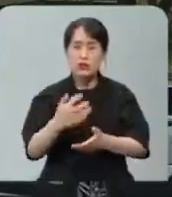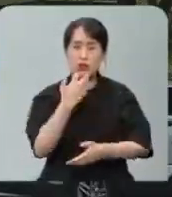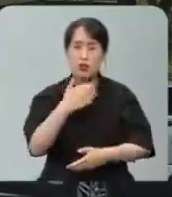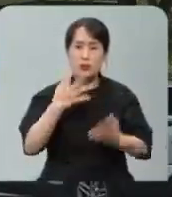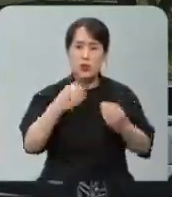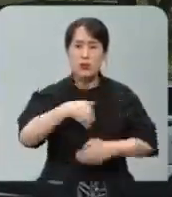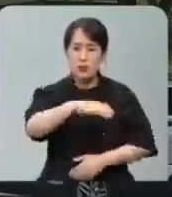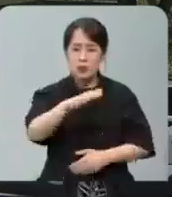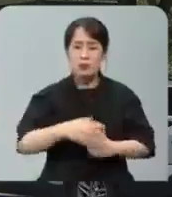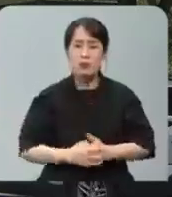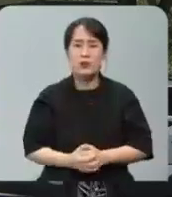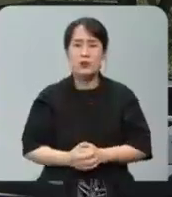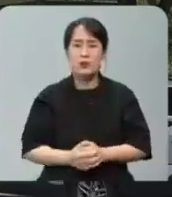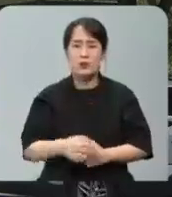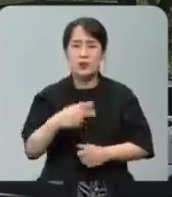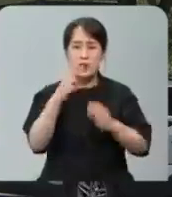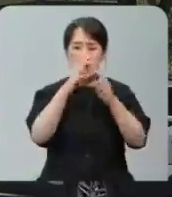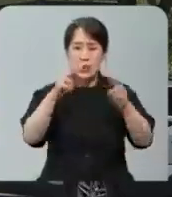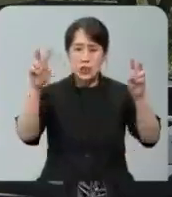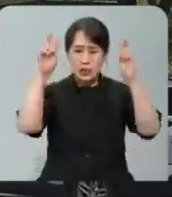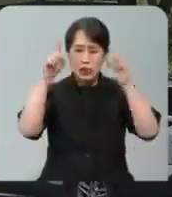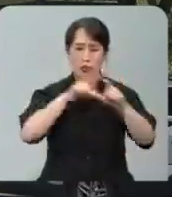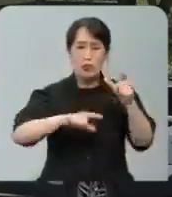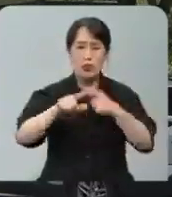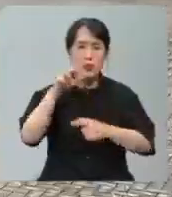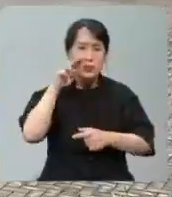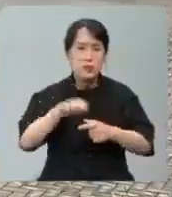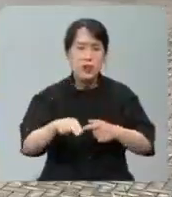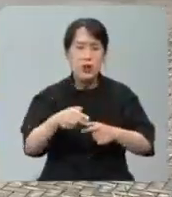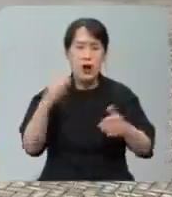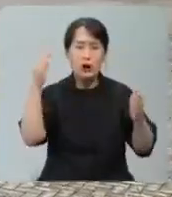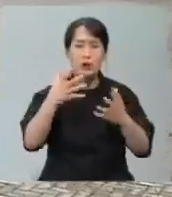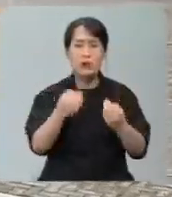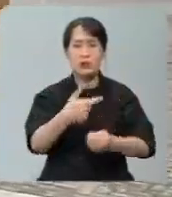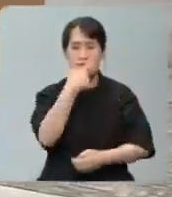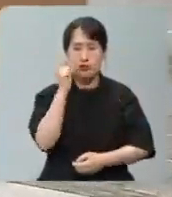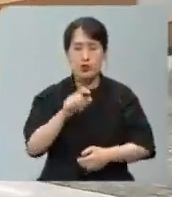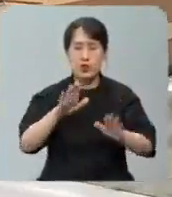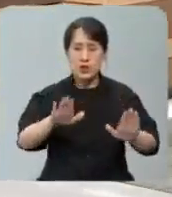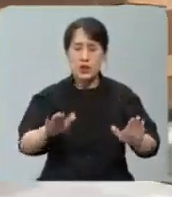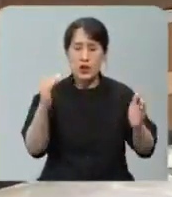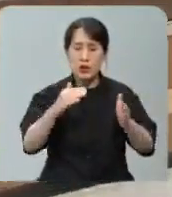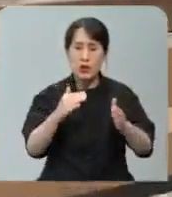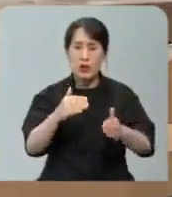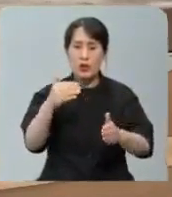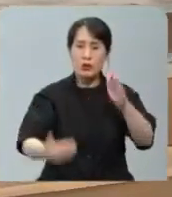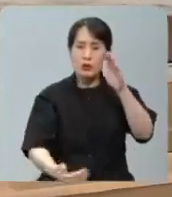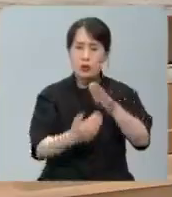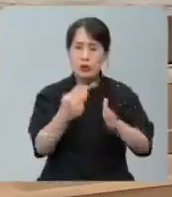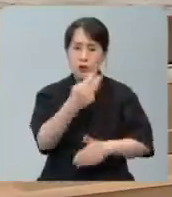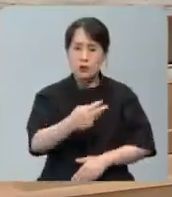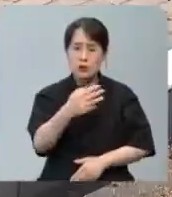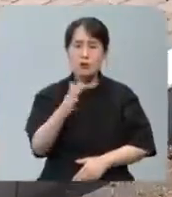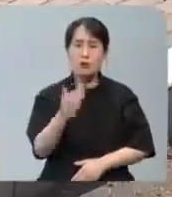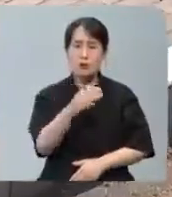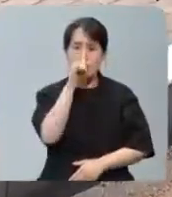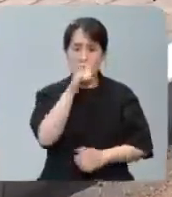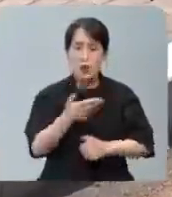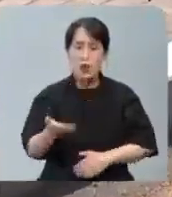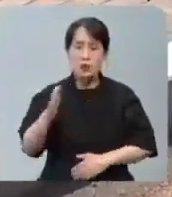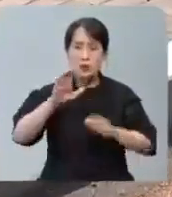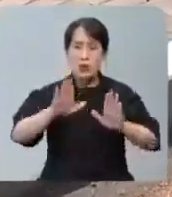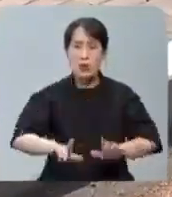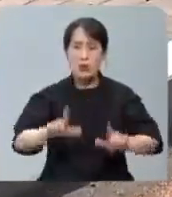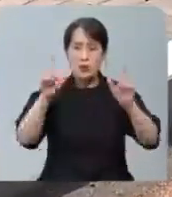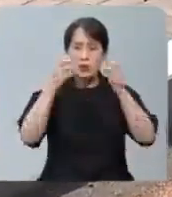방종으로 2년제 전문대학 은 더 심각합니다 이 학교는 한때 정원이 3천 명에 달했습니다 하지만